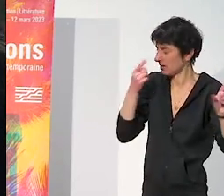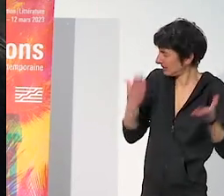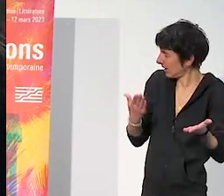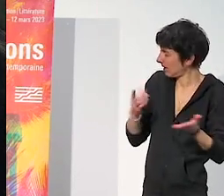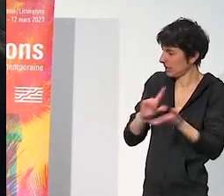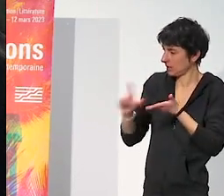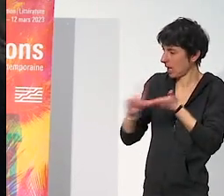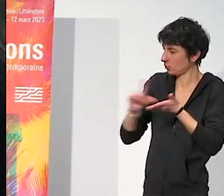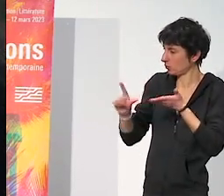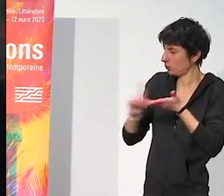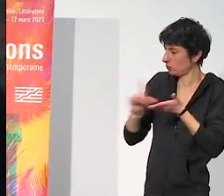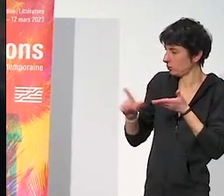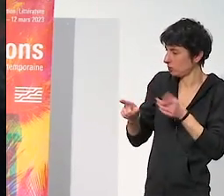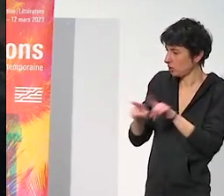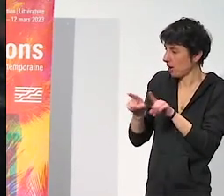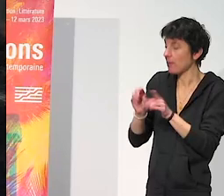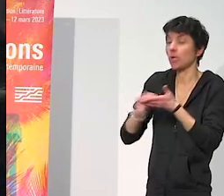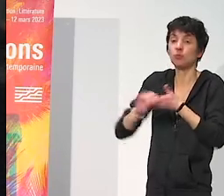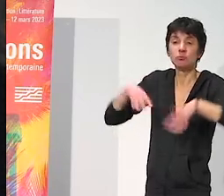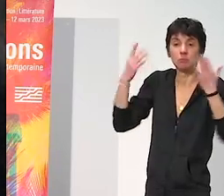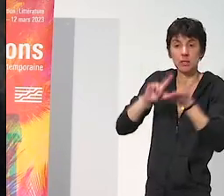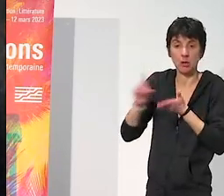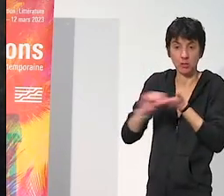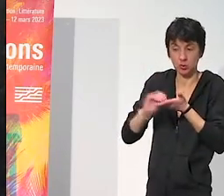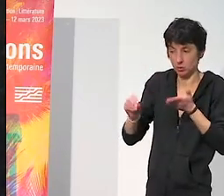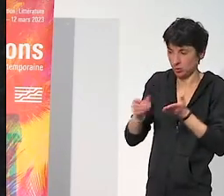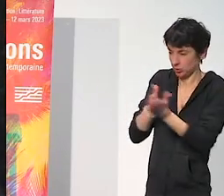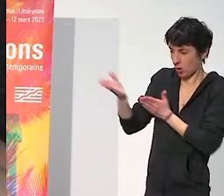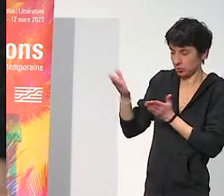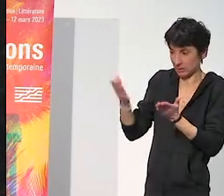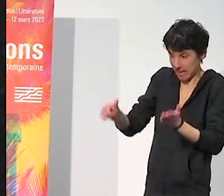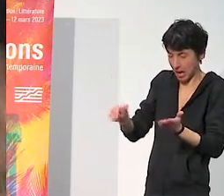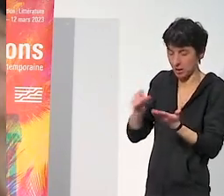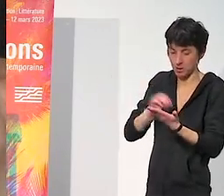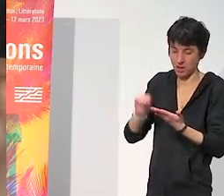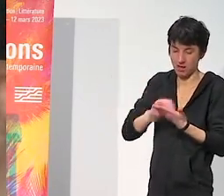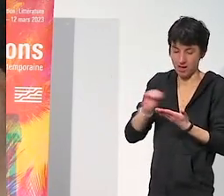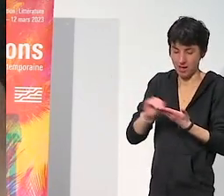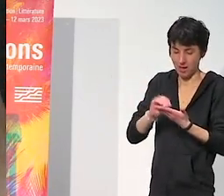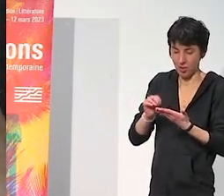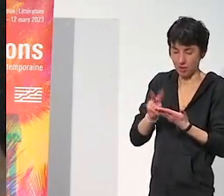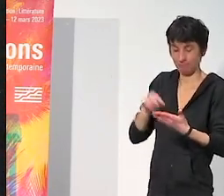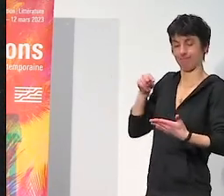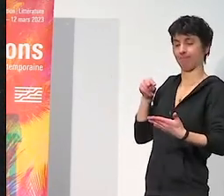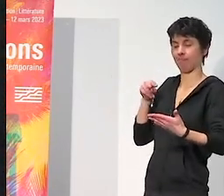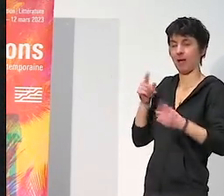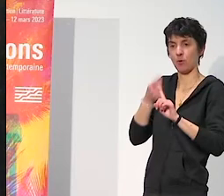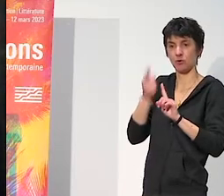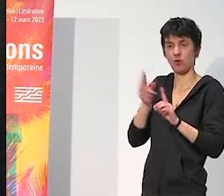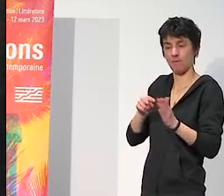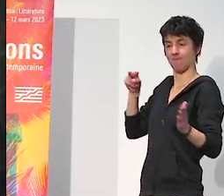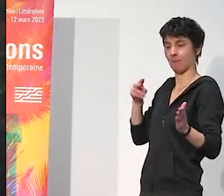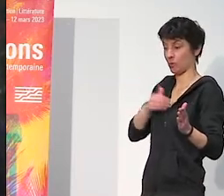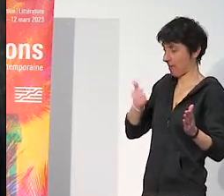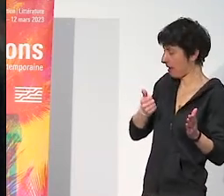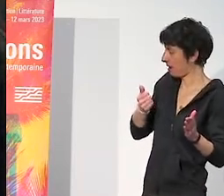littérature, l'écriture a tout son sens, c'est-à-dire que moi, j'aime bien être en arrière quand j'écris. Je voudrais qu'on...